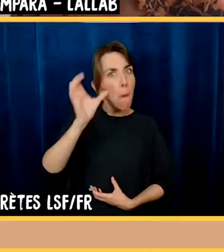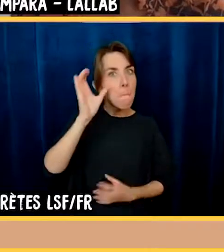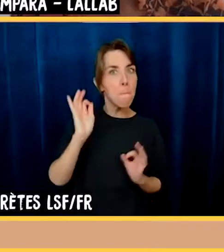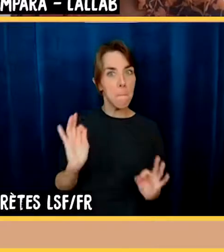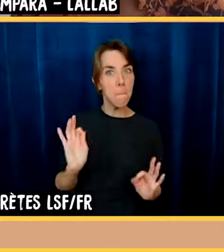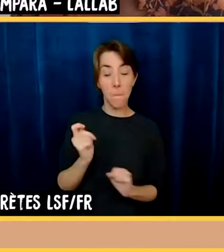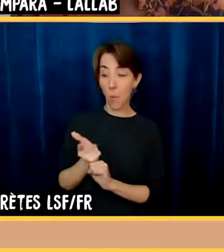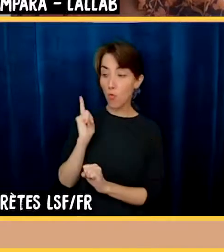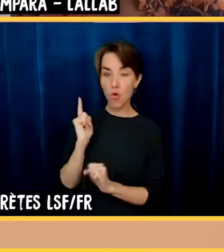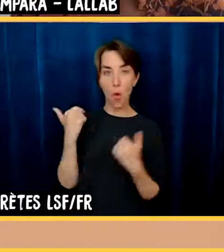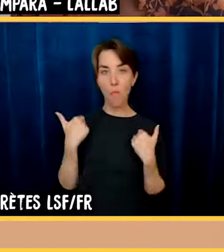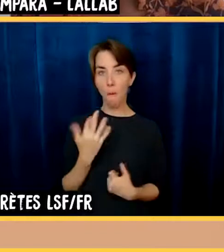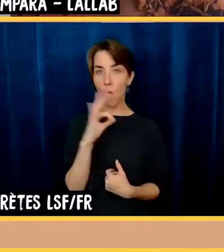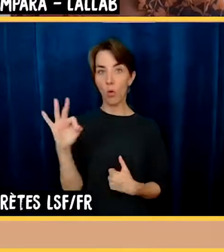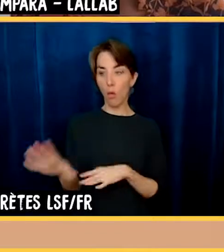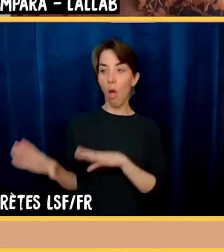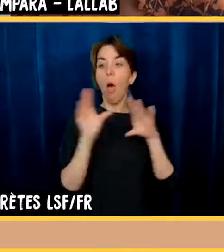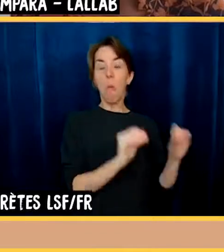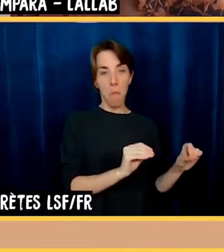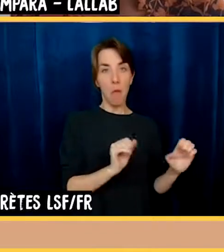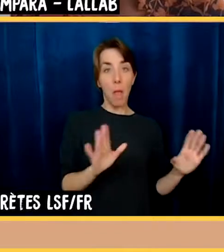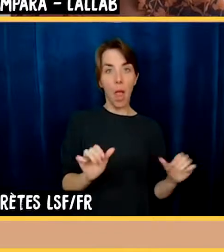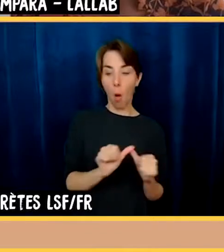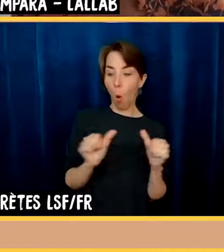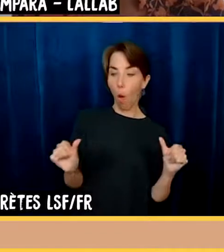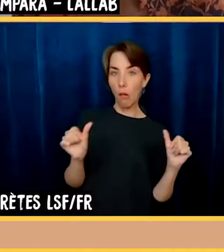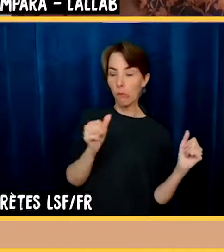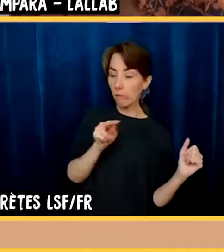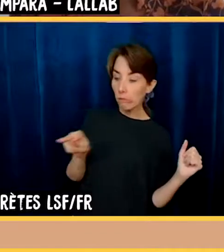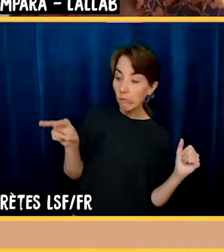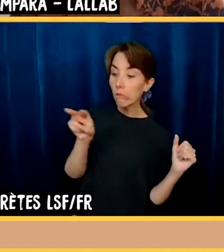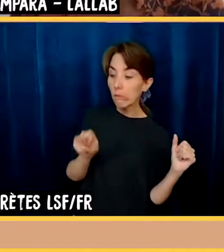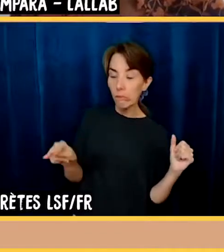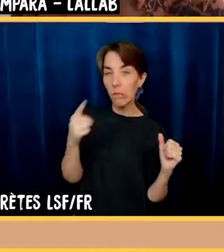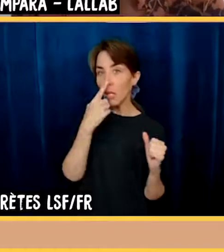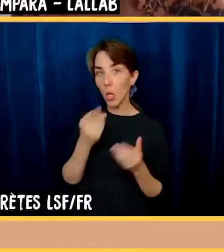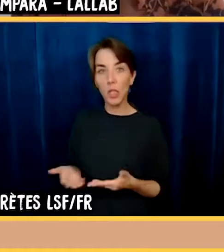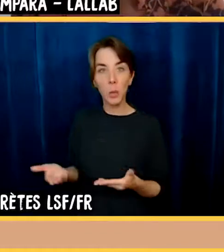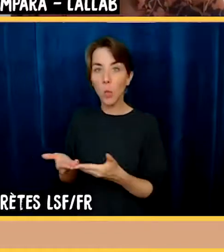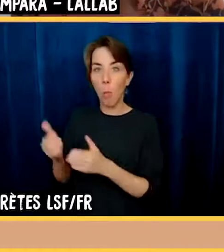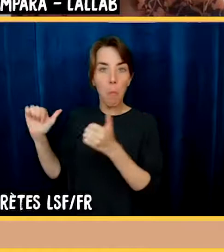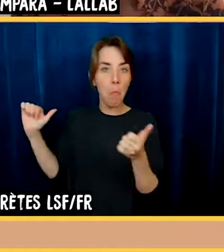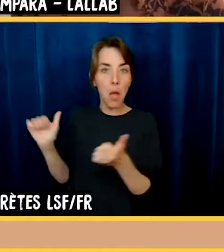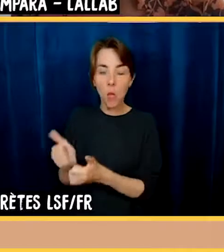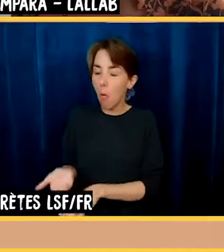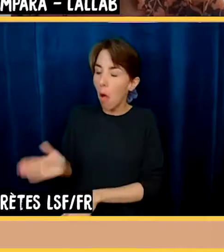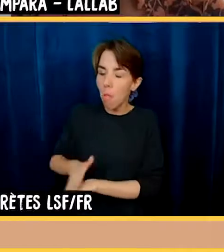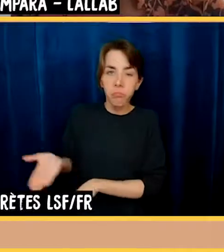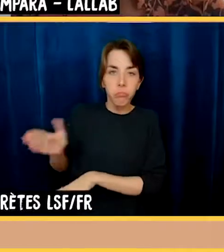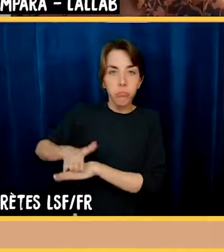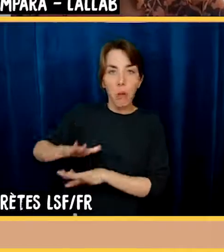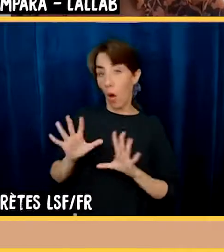Ça fait 2 ans que je ne suis plus en France, mais je suis de loin et j'imagine à quel point ça doit être démultiplié, cette pression à la mosquée.